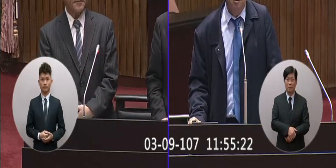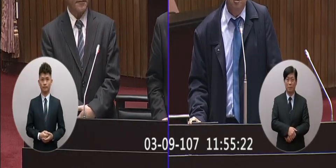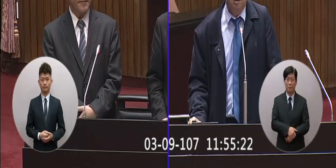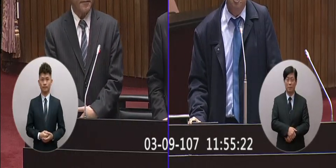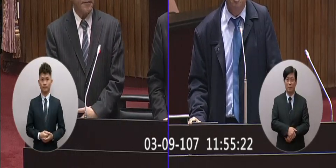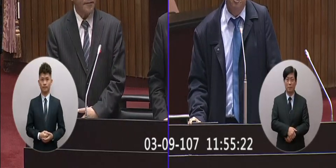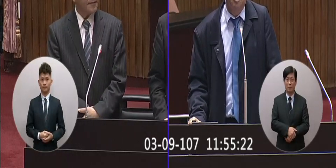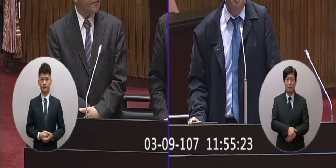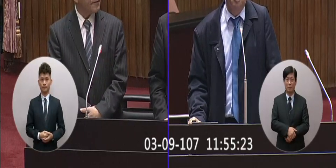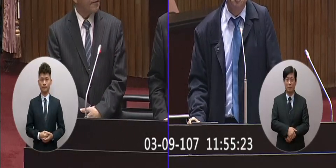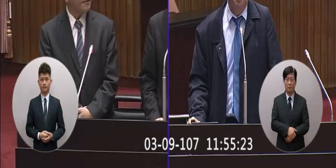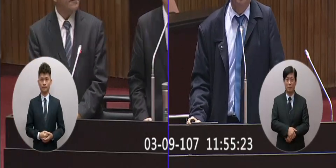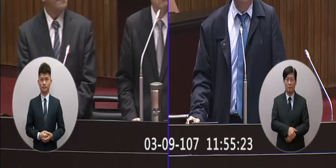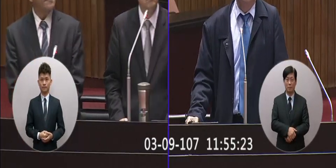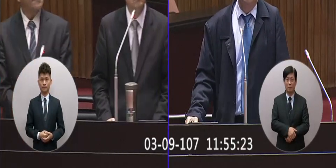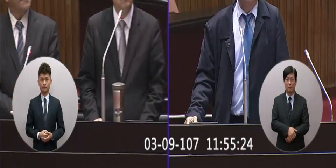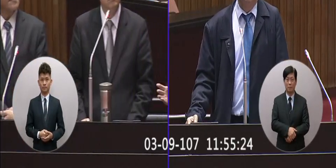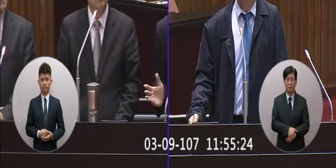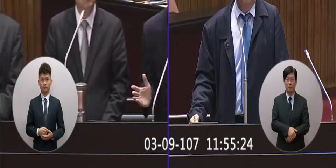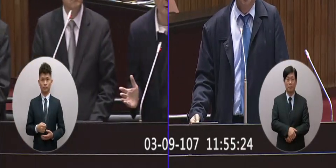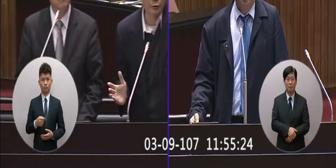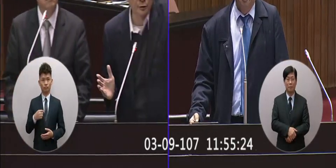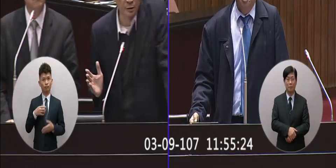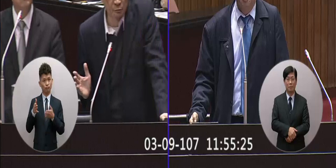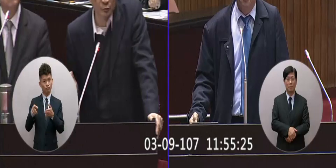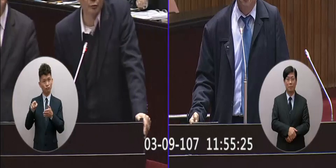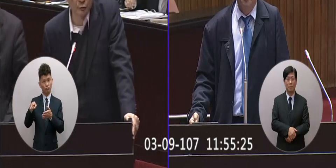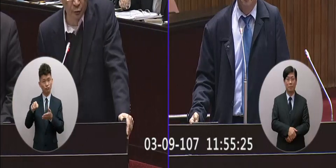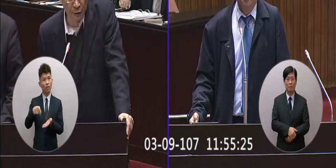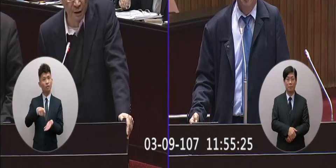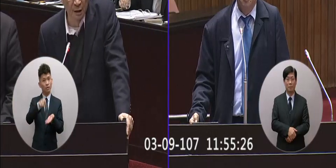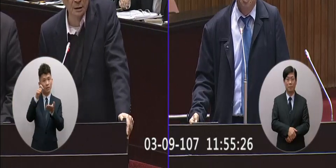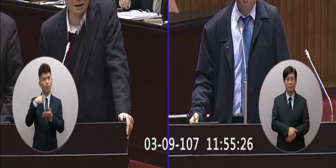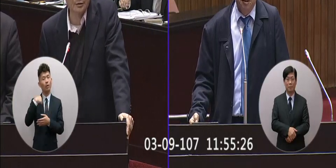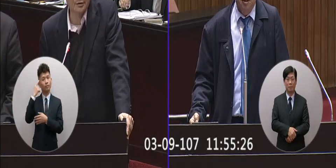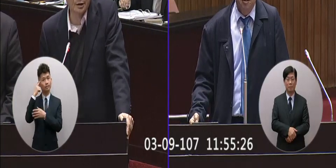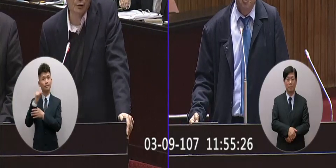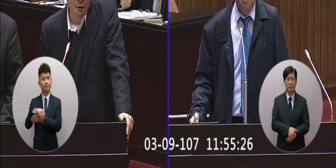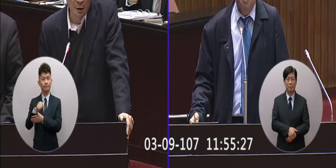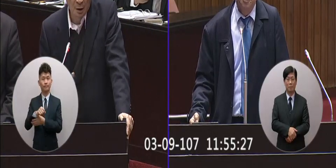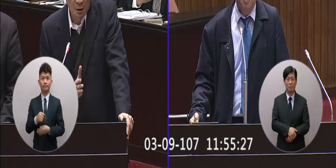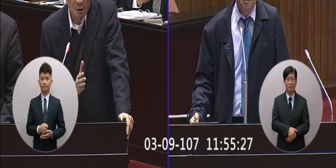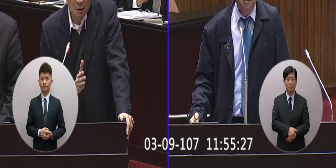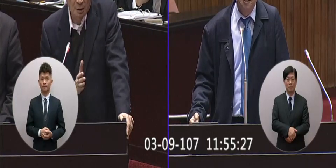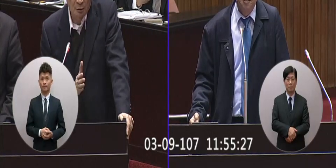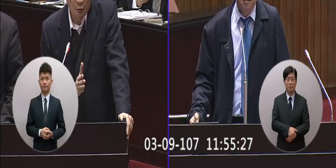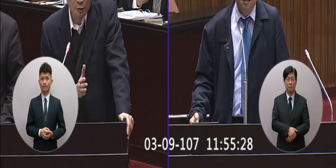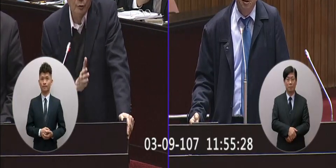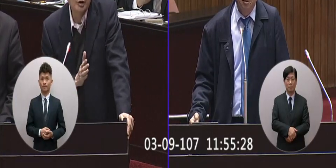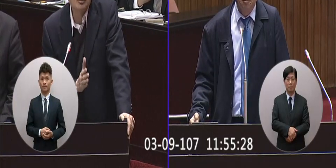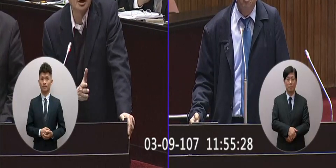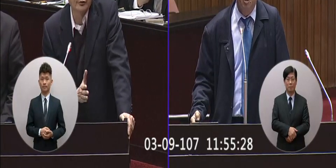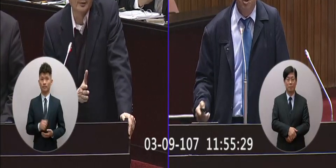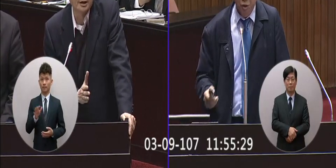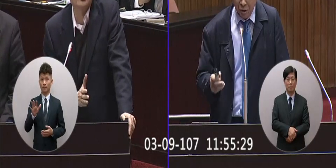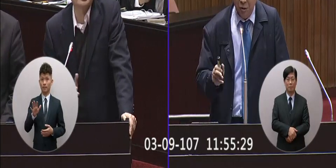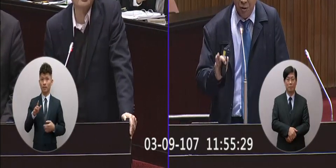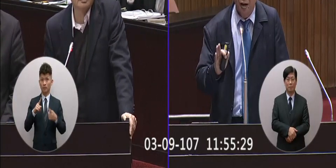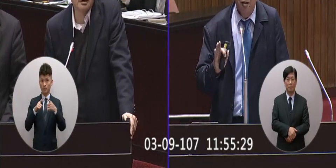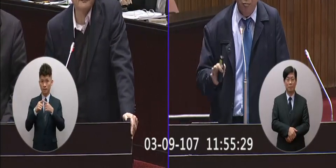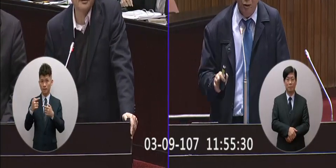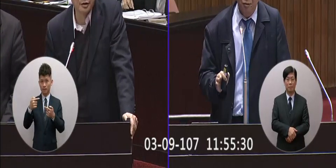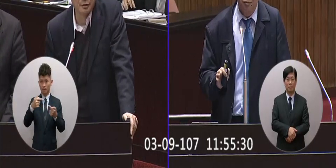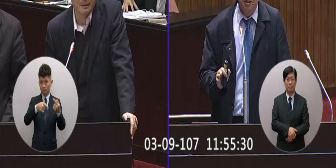意，刚讲 我认同这个食药署这一部分他所说的了，那基本上因为有人工核种，